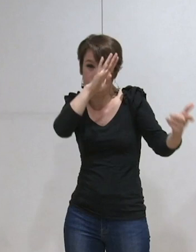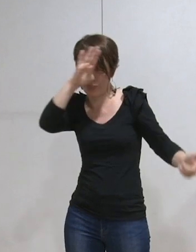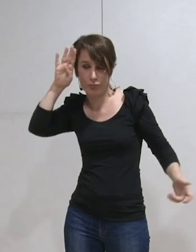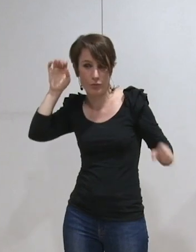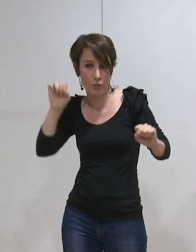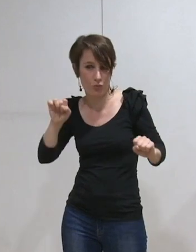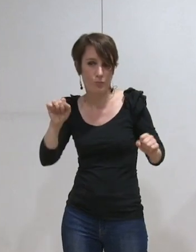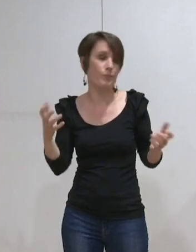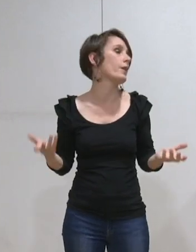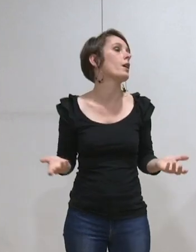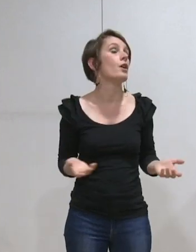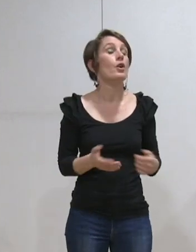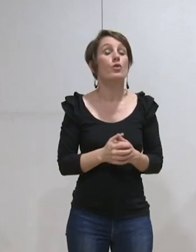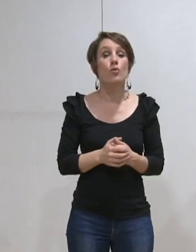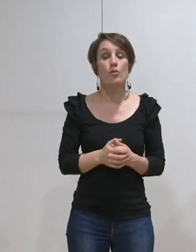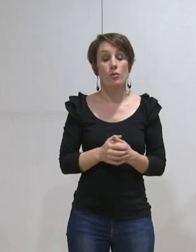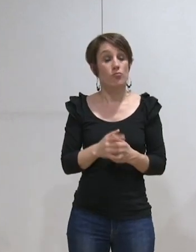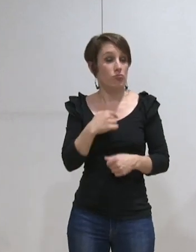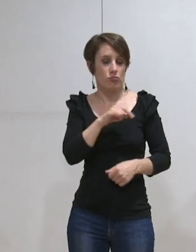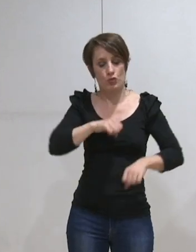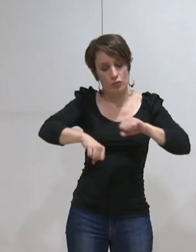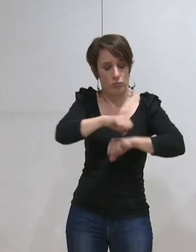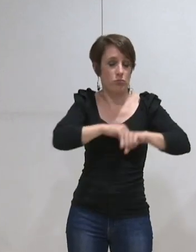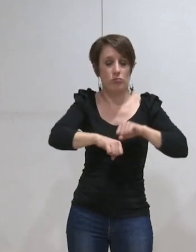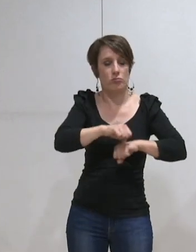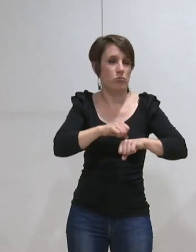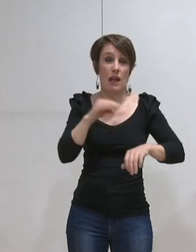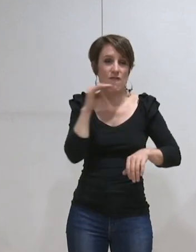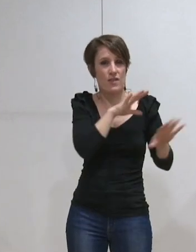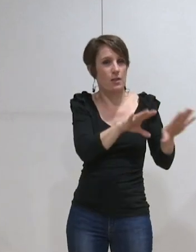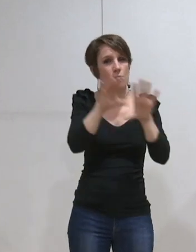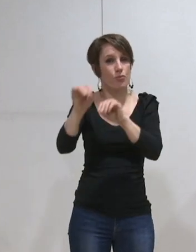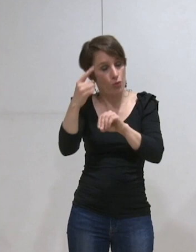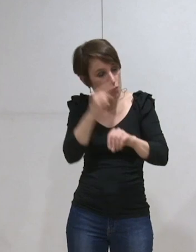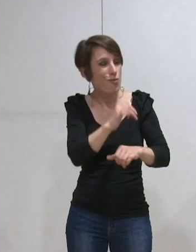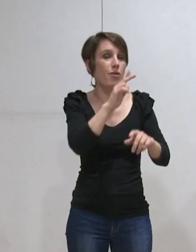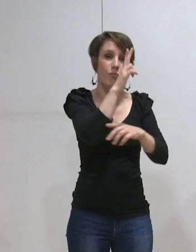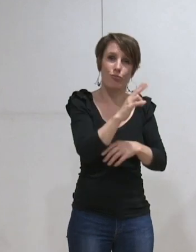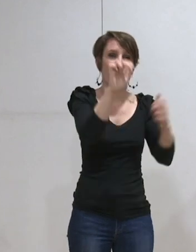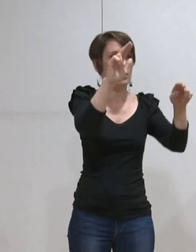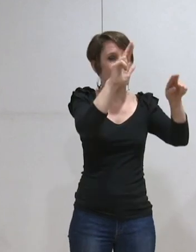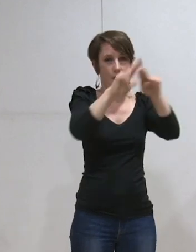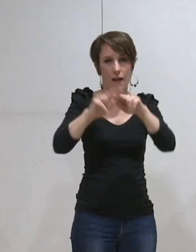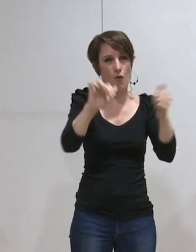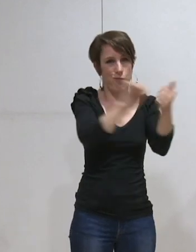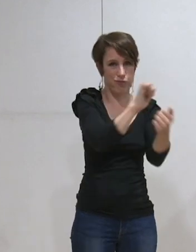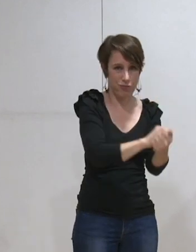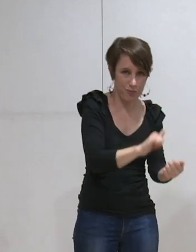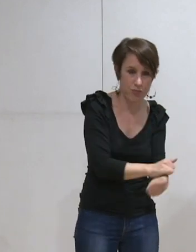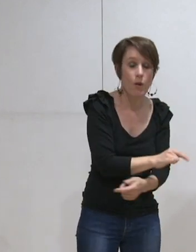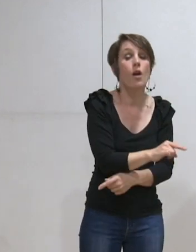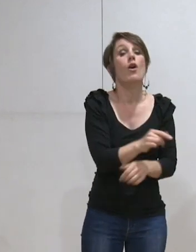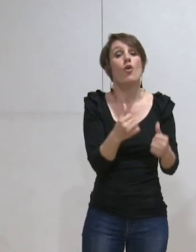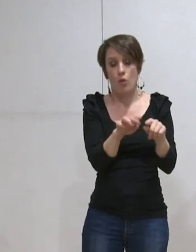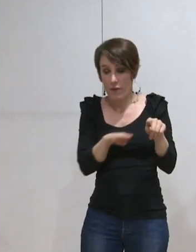relogement opérationnel qui conditionner les démarrage des travaux il a été décidé de construire un local associatif sous